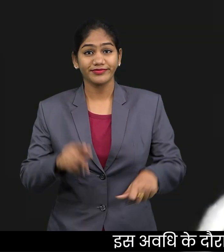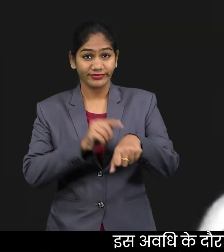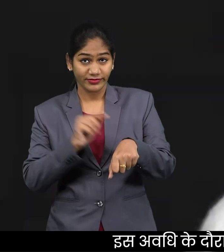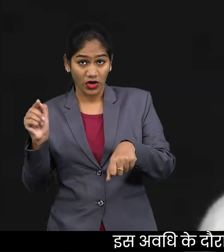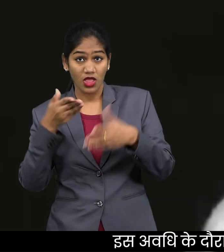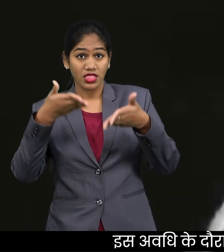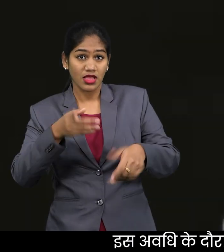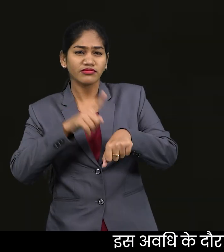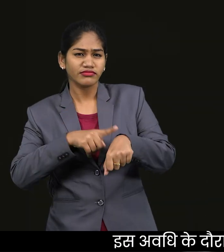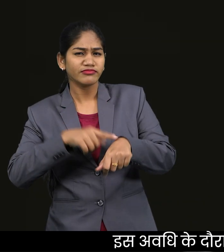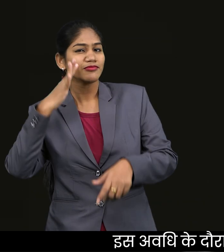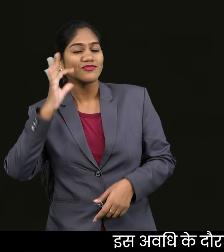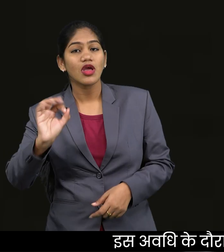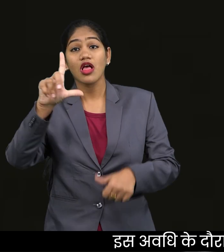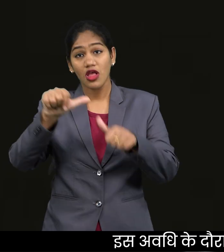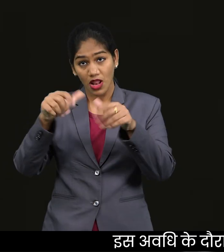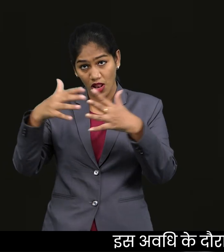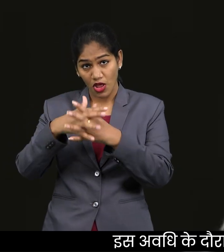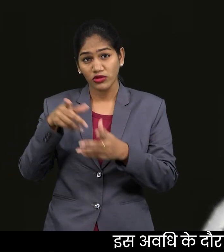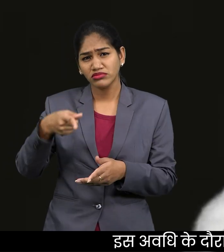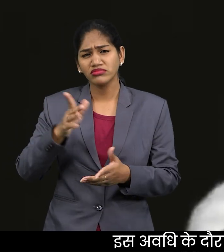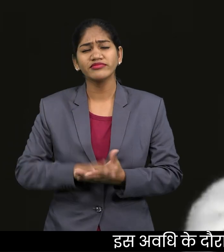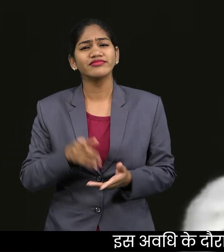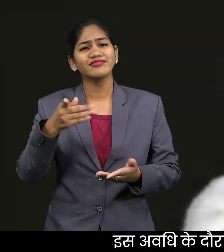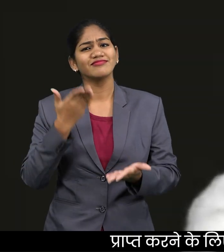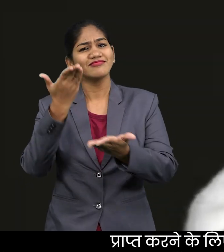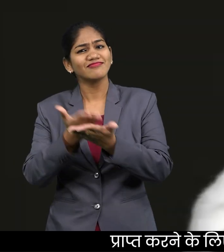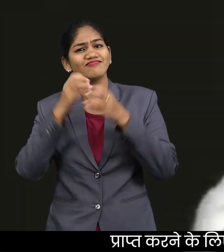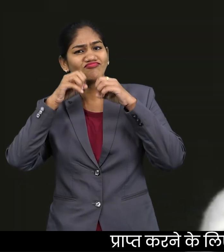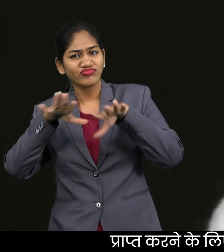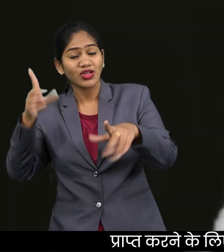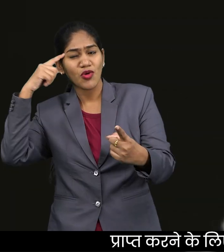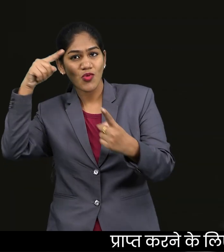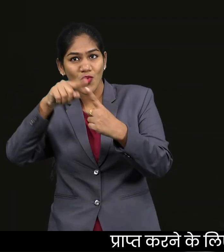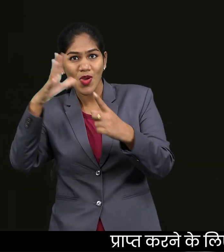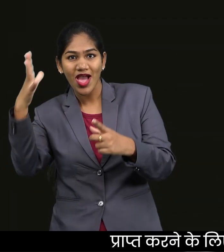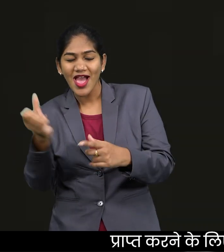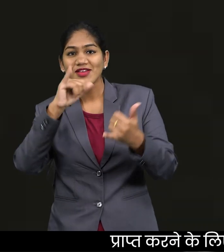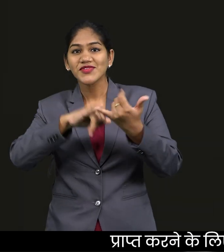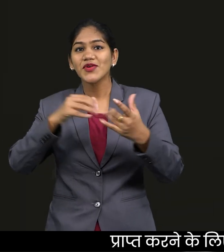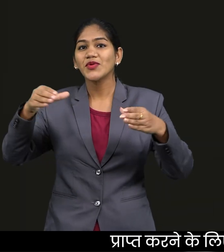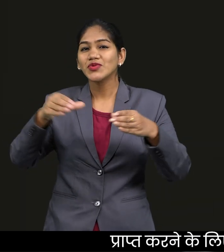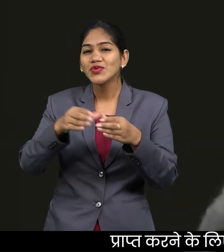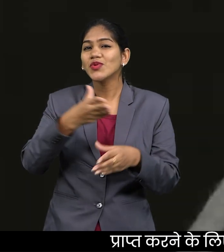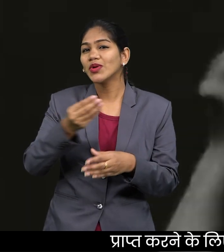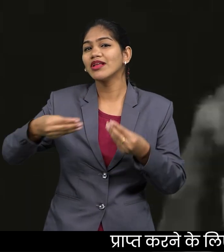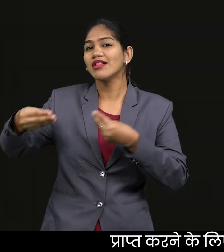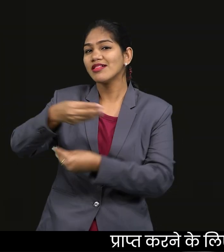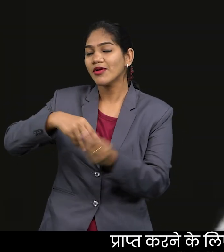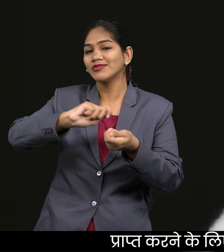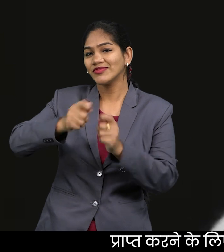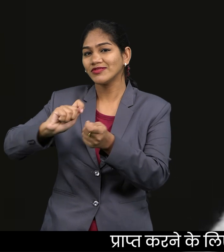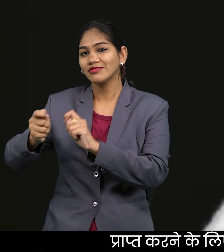इस अवधि के दौरान सामाजिक और आर्थिक परिवर्तन को प्राप्त करने के लिए महत्वपूर्ण कानून